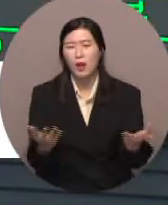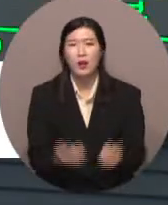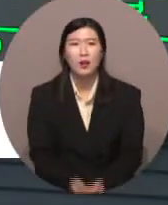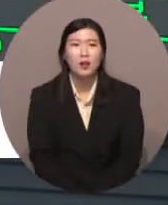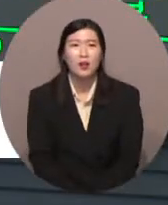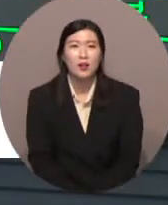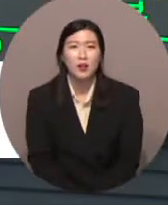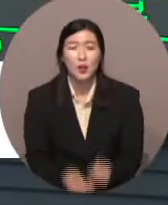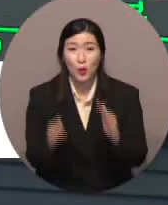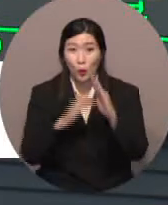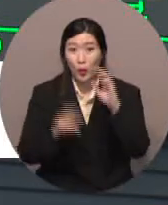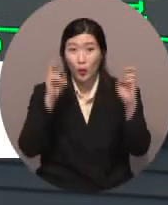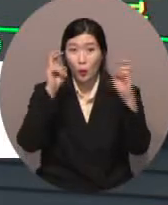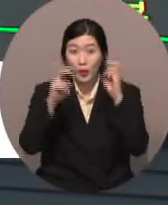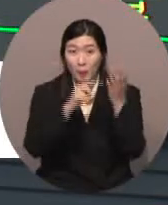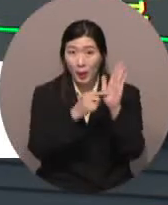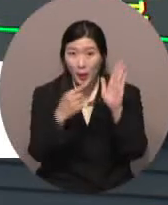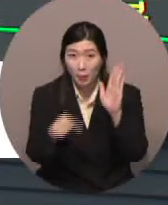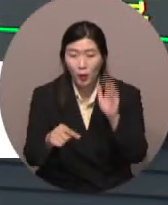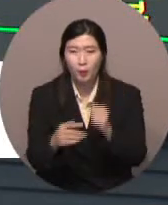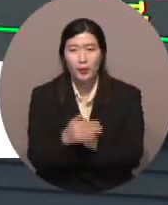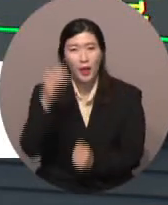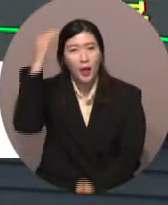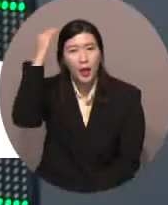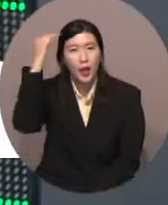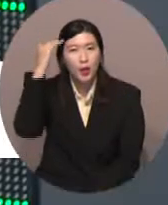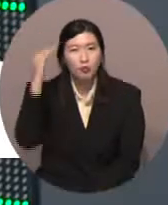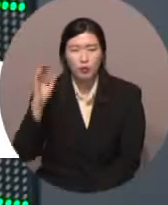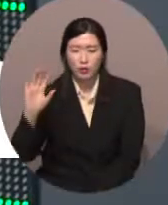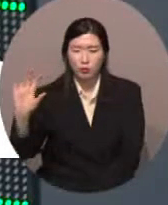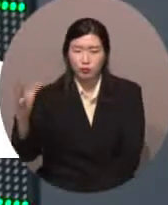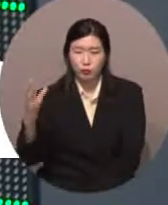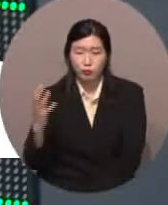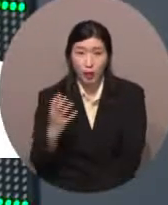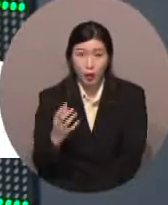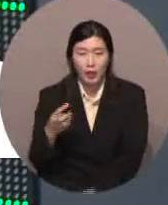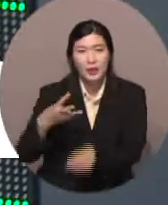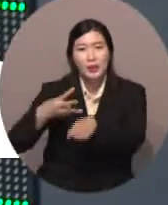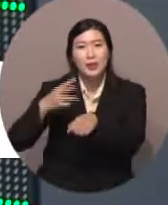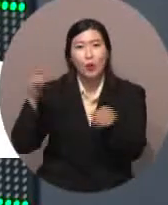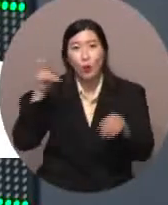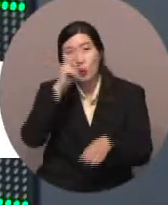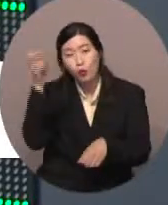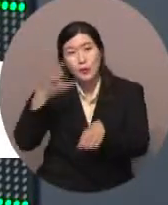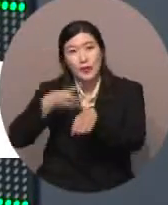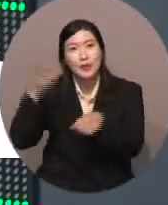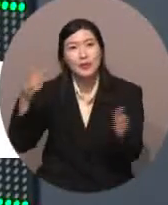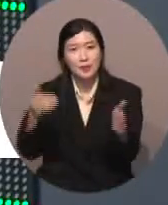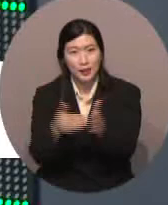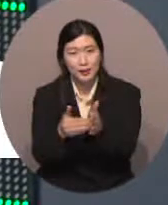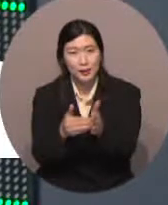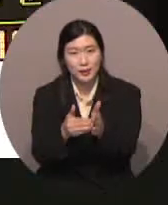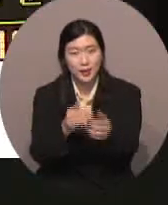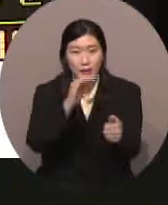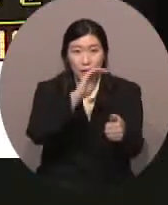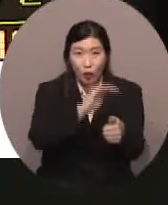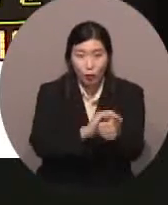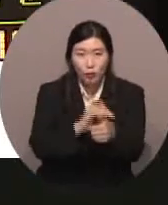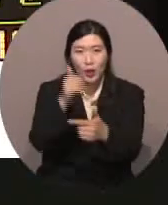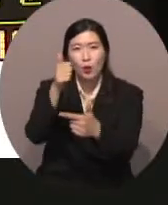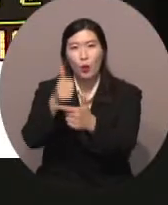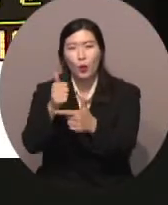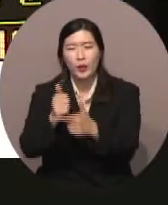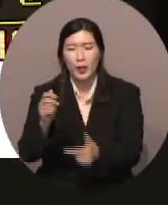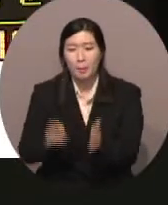공사 측은 태풍이 우리나라에 가장 가까이 다가오는 내일 오후 3시까지 경부와 호남 손등 ktx 와 일반열차